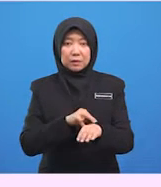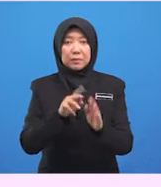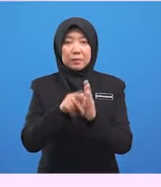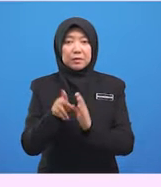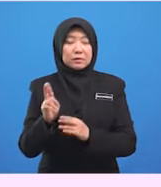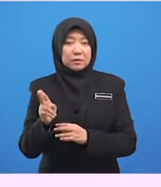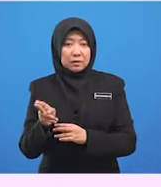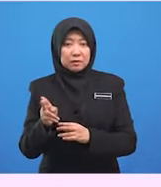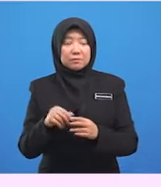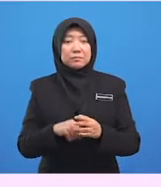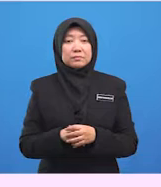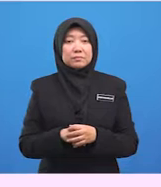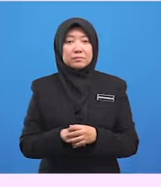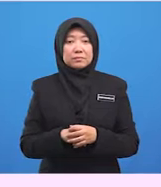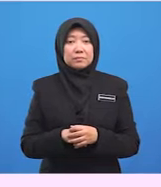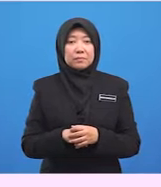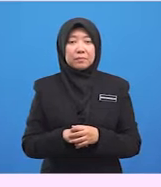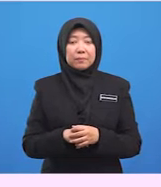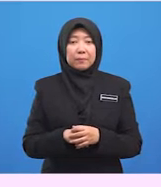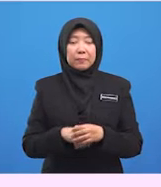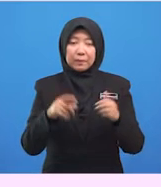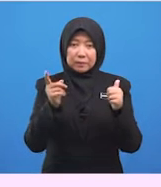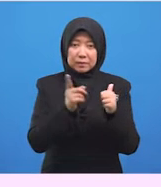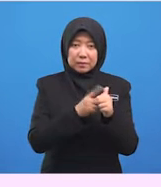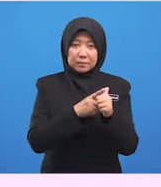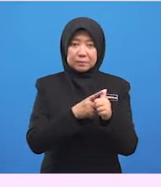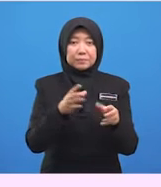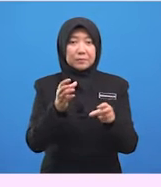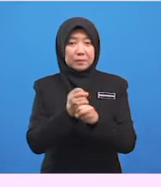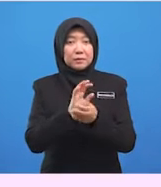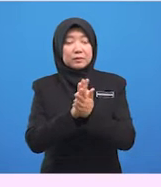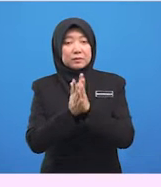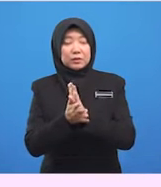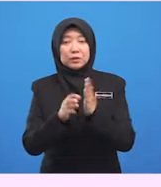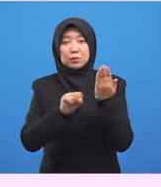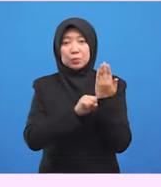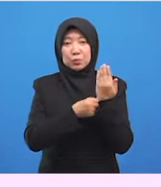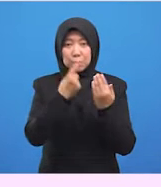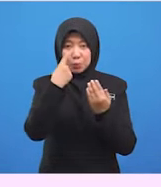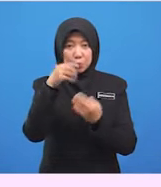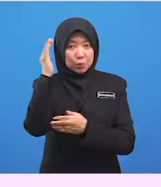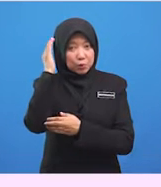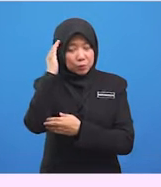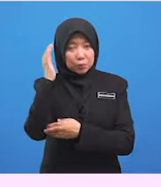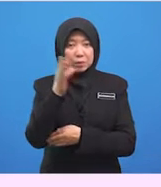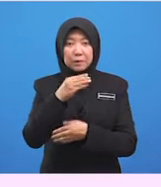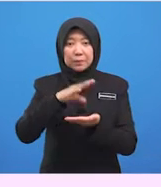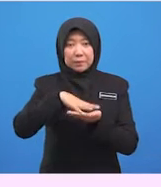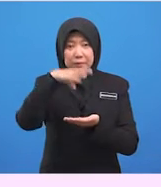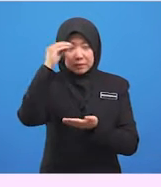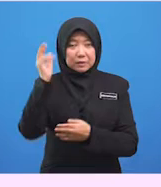ketinggalan zaman prasejarah iyelah pertama dapat dijadikan sumber untuk mengetahui